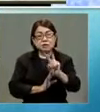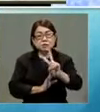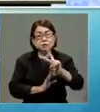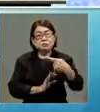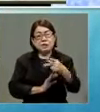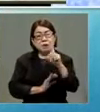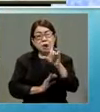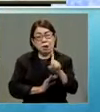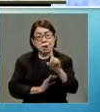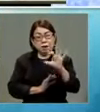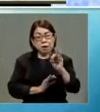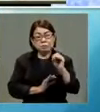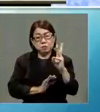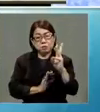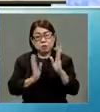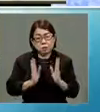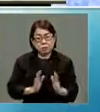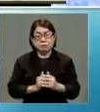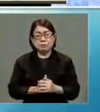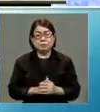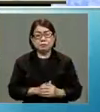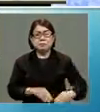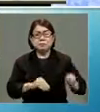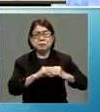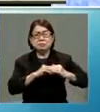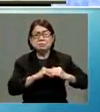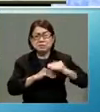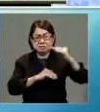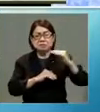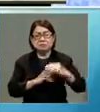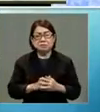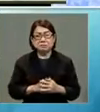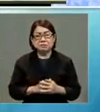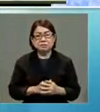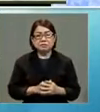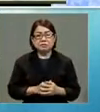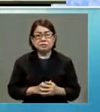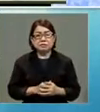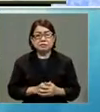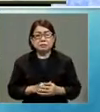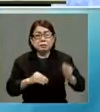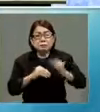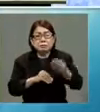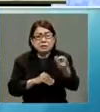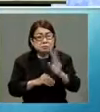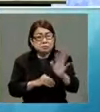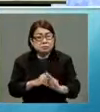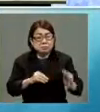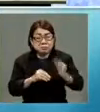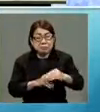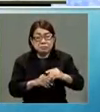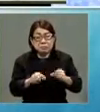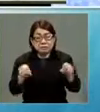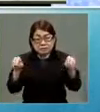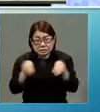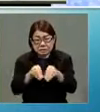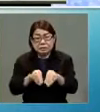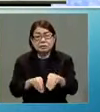4,720,196 รายนะครับอันนี้เพิ่มเติมขึ้นมาจากเมื่อวานนี้นิดหน่อยนะครับไม่นิดหน่อยแล้วครับเกือบแสนนะครับ